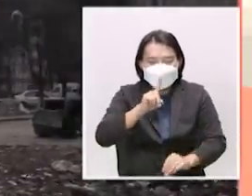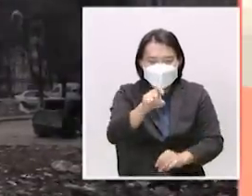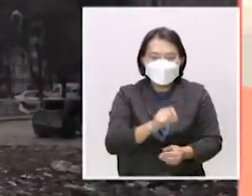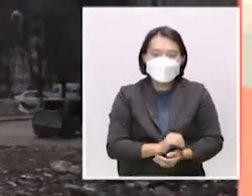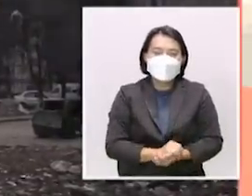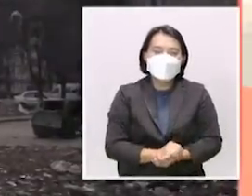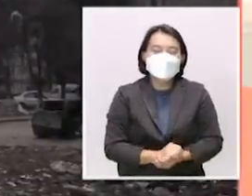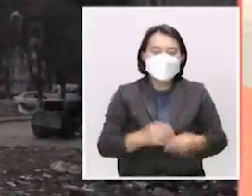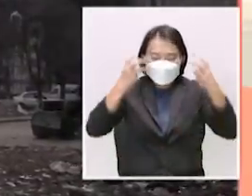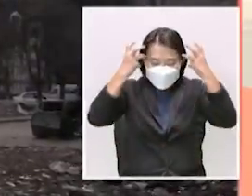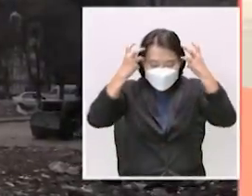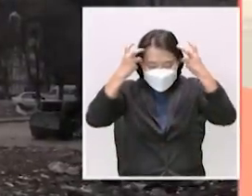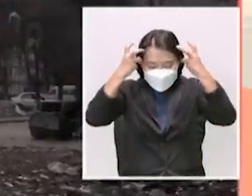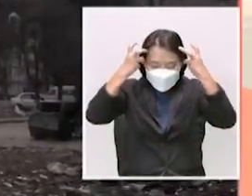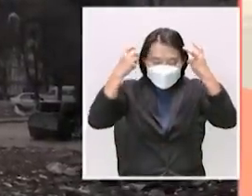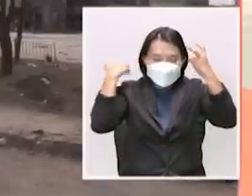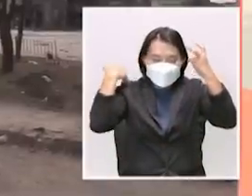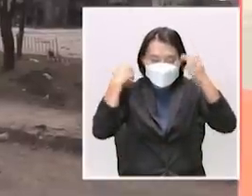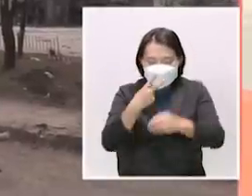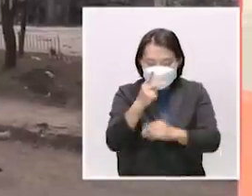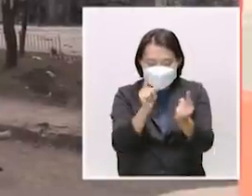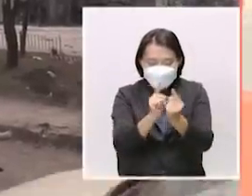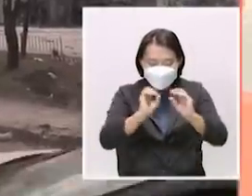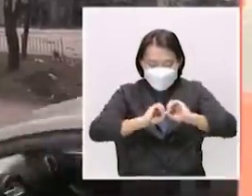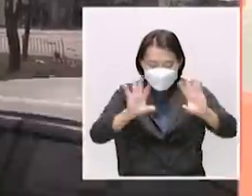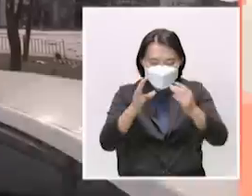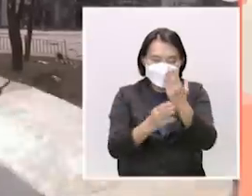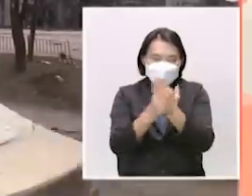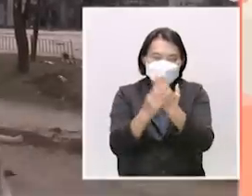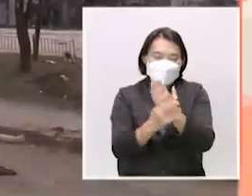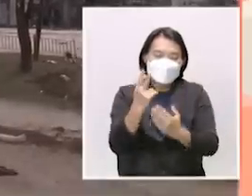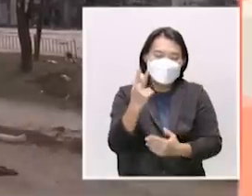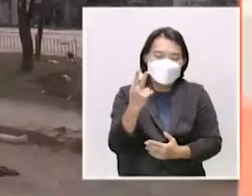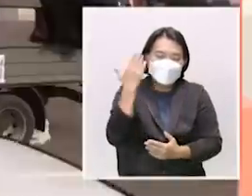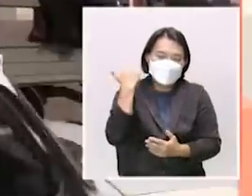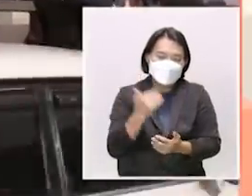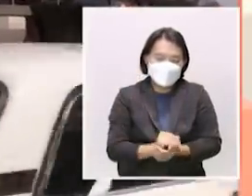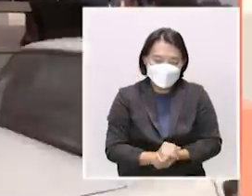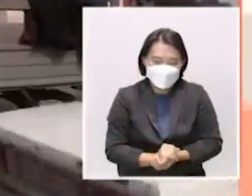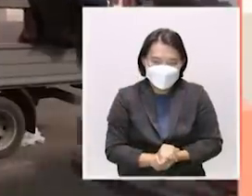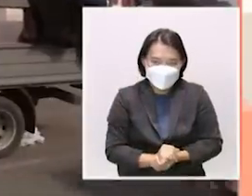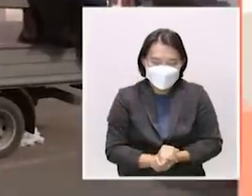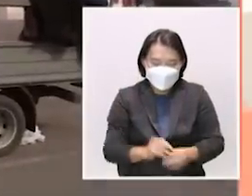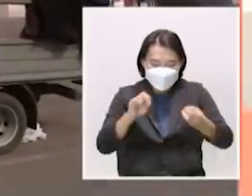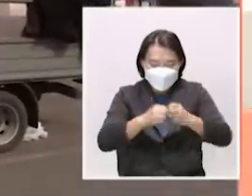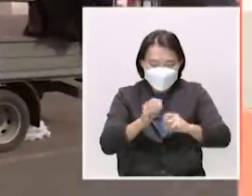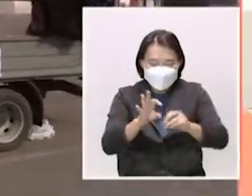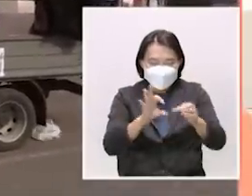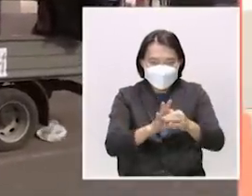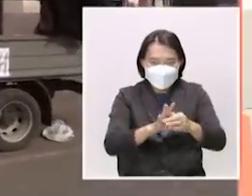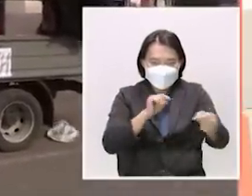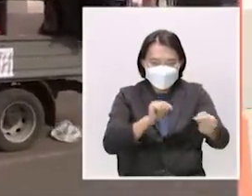ความตเข้าน กดกขึ้ sec, ความตเข้ Billie een